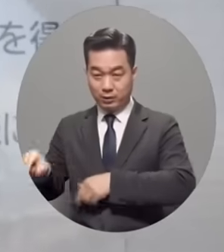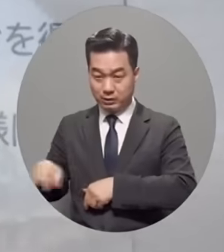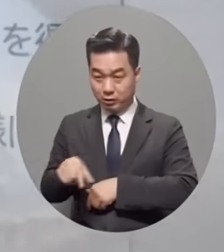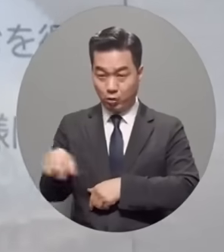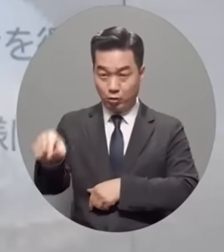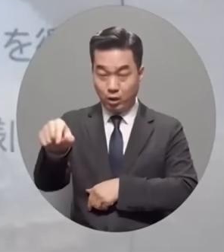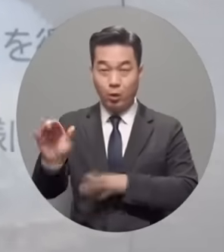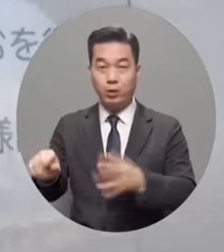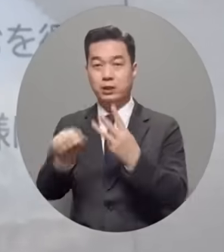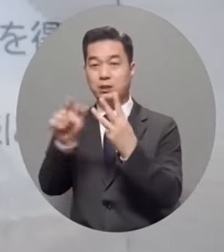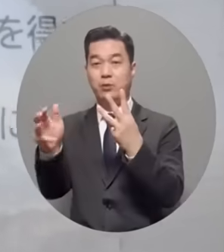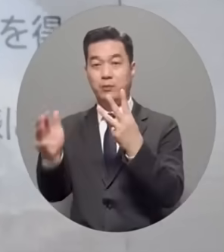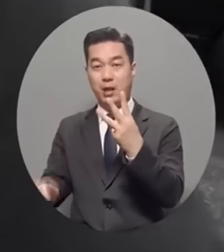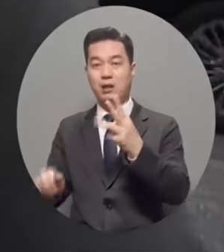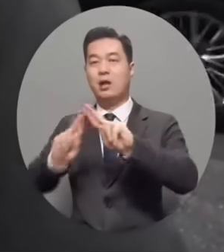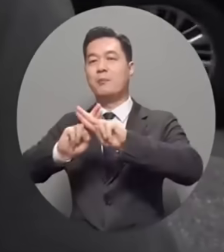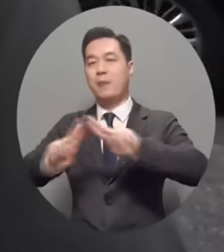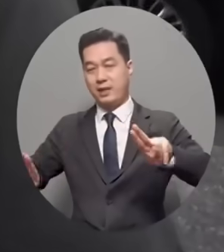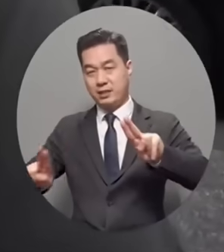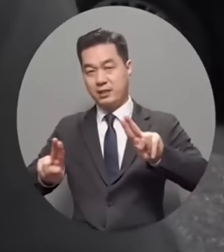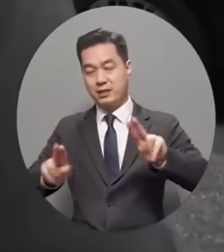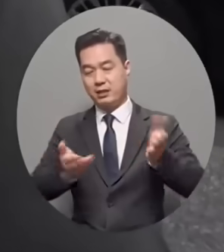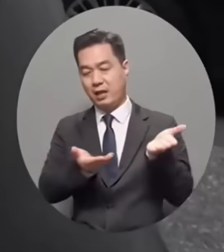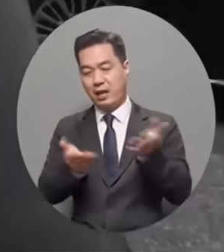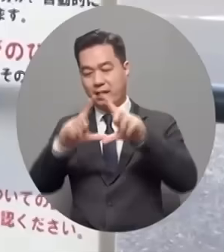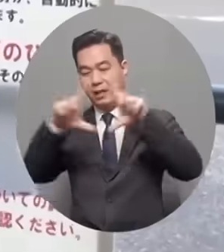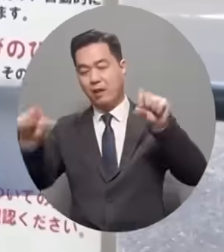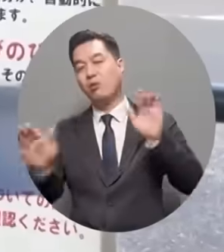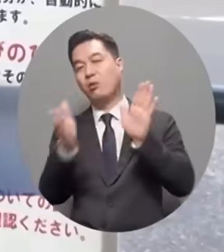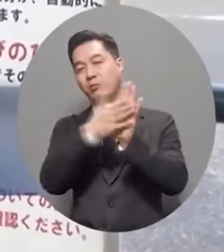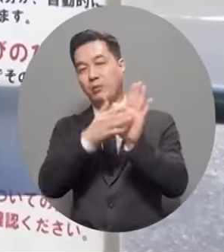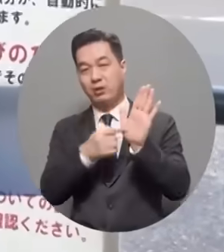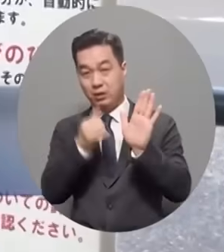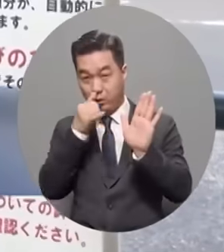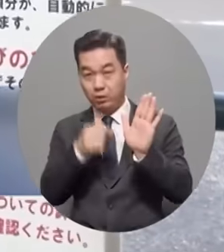오는 3월 말 폐지된다는 안내문이 붙었습니다.